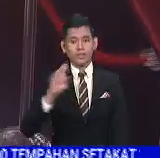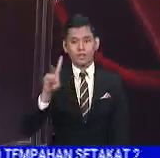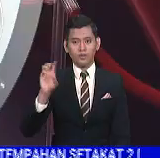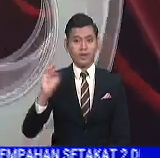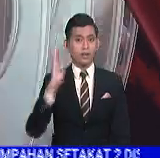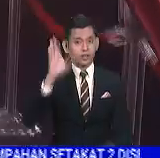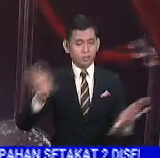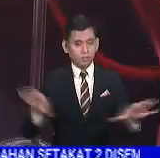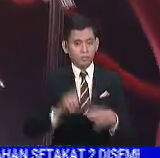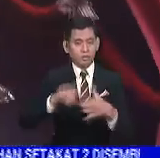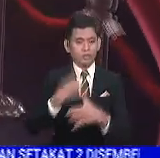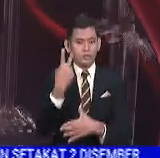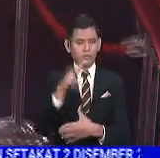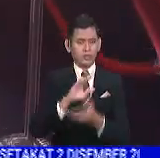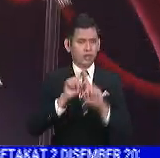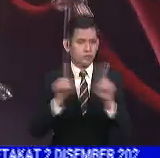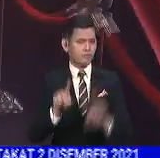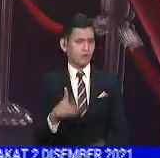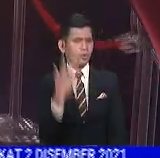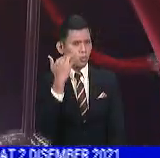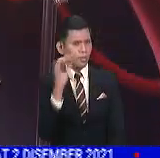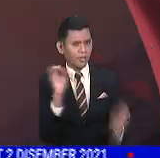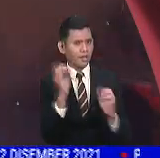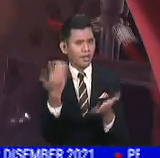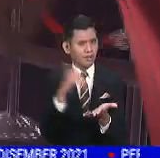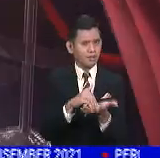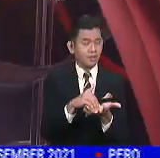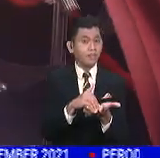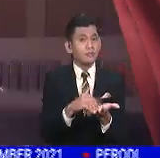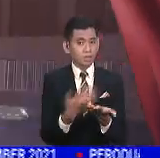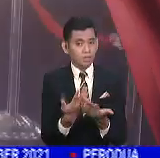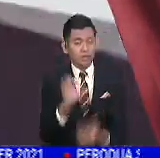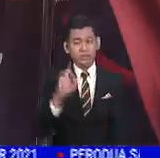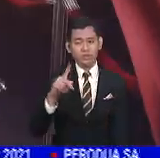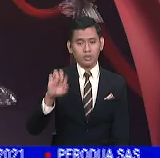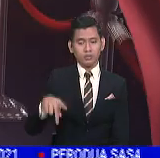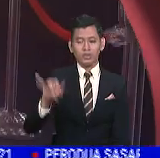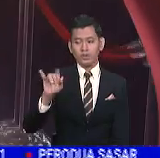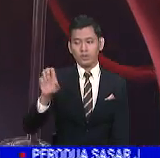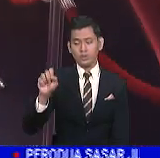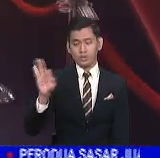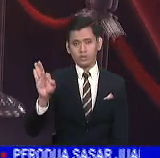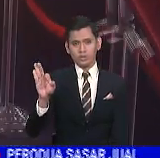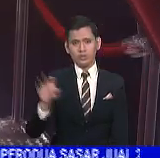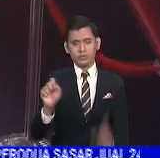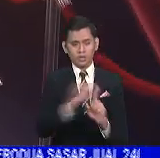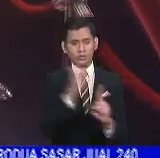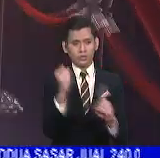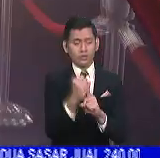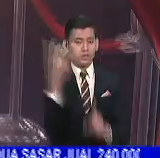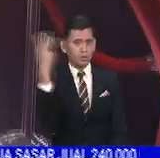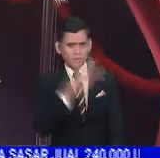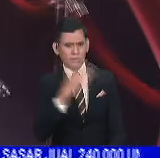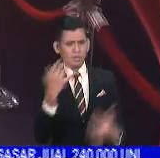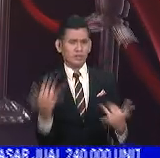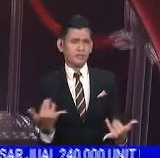tahun lalu namun masih menjadi tanda tanya. Jelas penerbit filem Scope Productions, Datuk Yusof Haslam, keadaan pawagam yang sedang